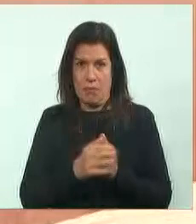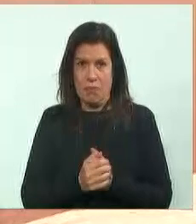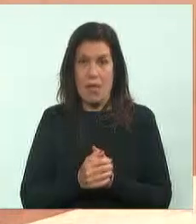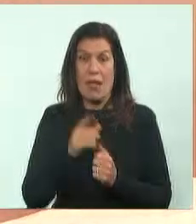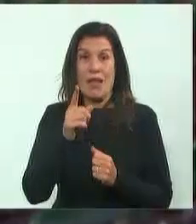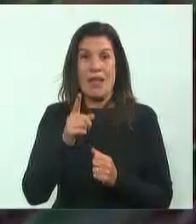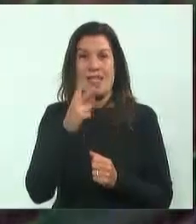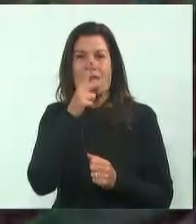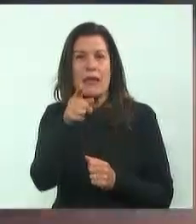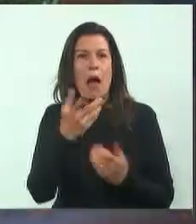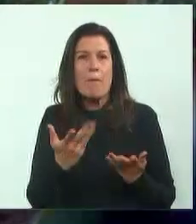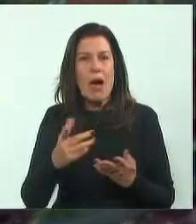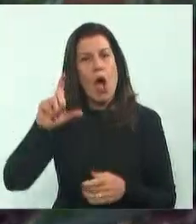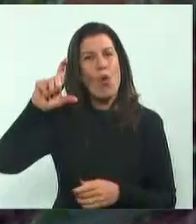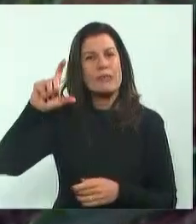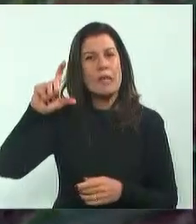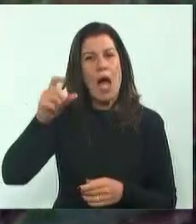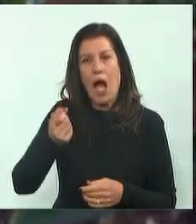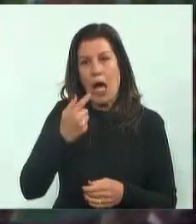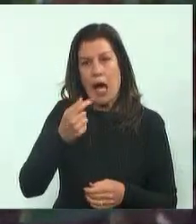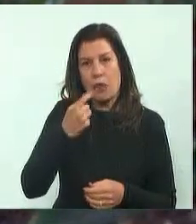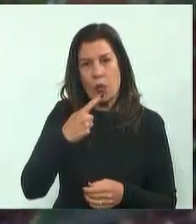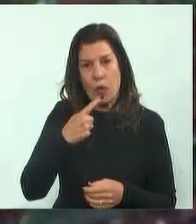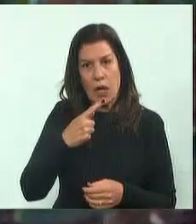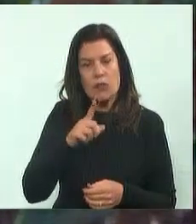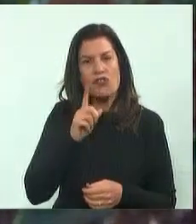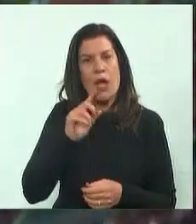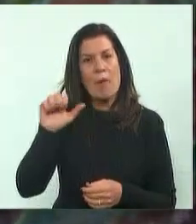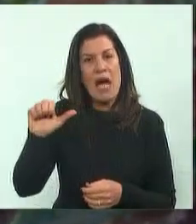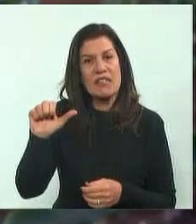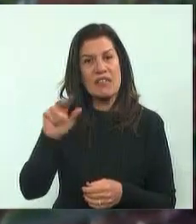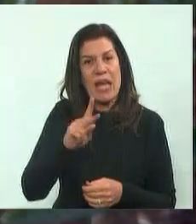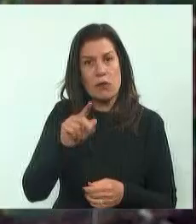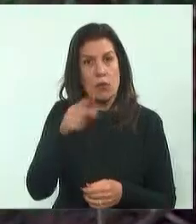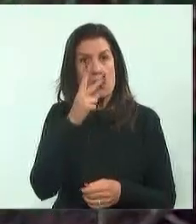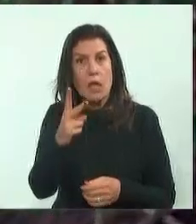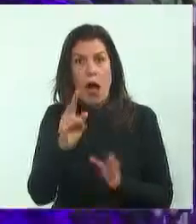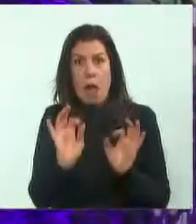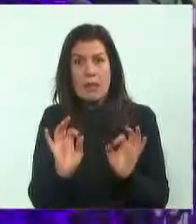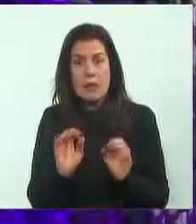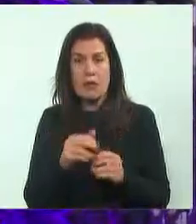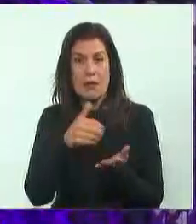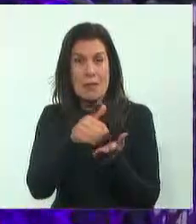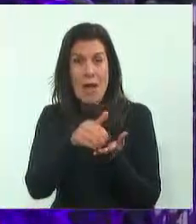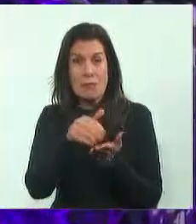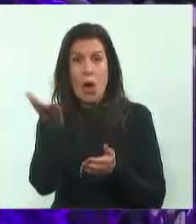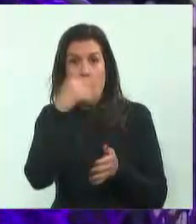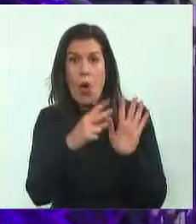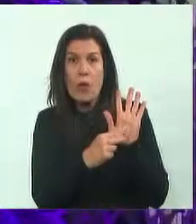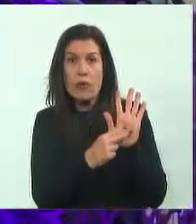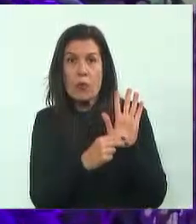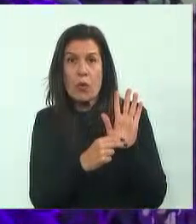מחזיקה ביד קופסה של כדורי אקטיב קטו. זה נראה מאוד אמיתי. בהמשך, עוד תמונות מרוטשות